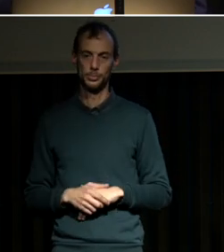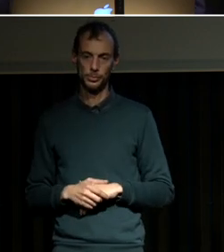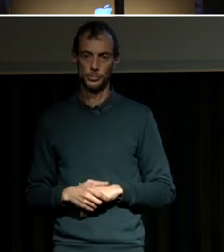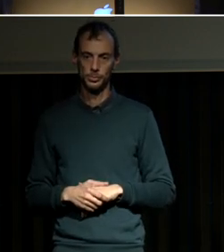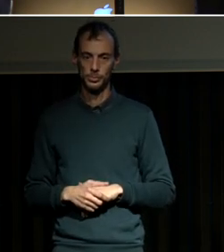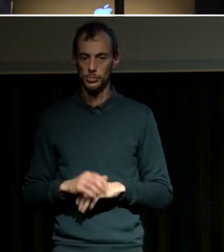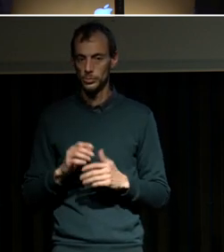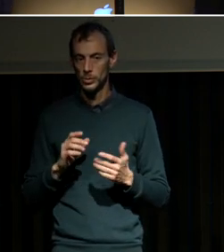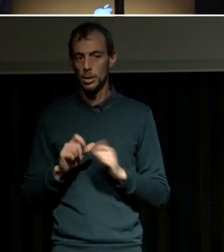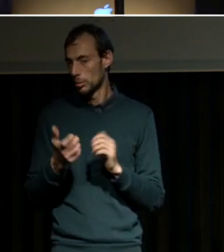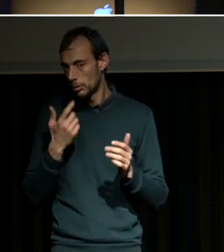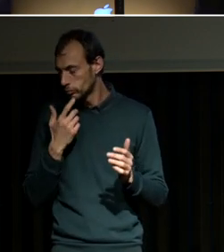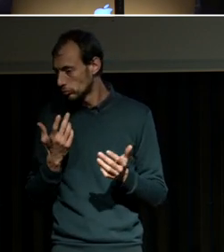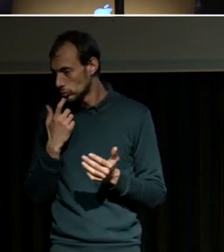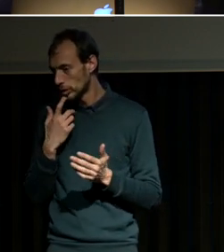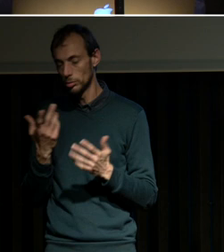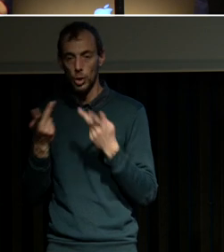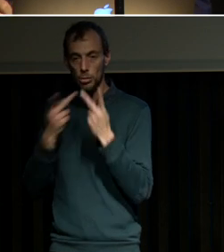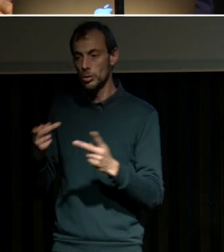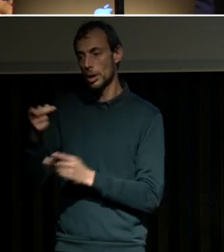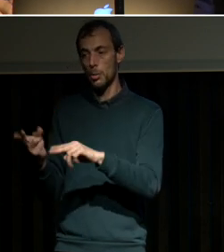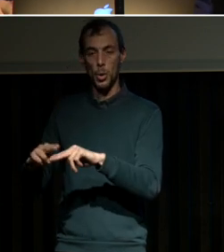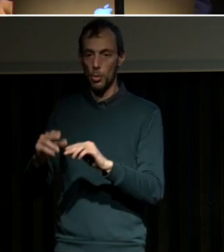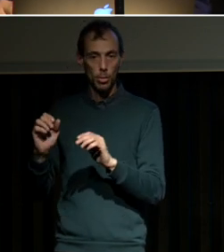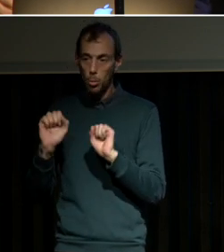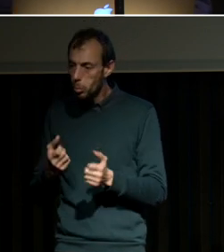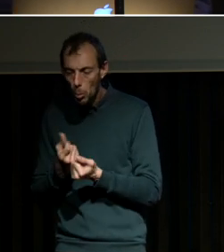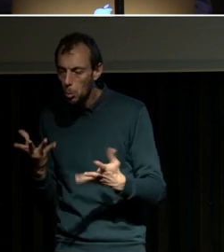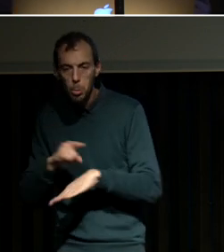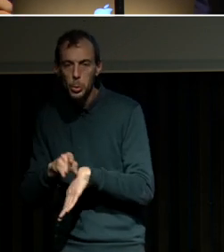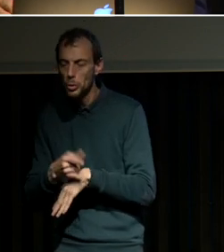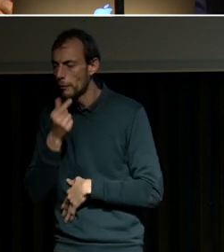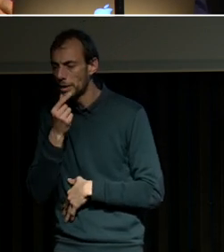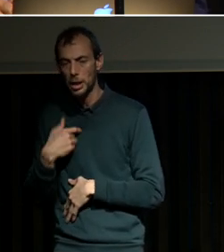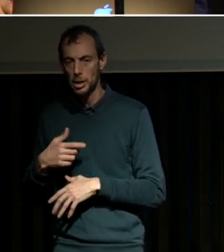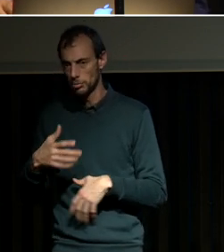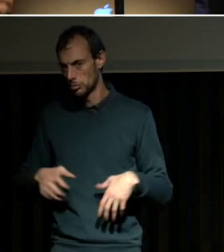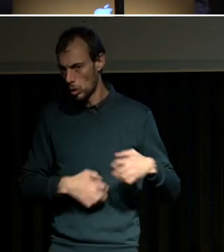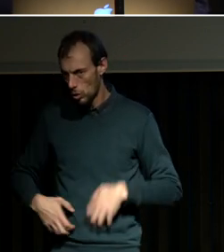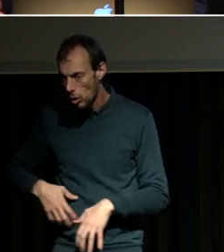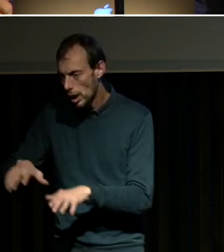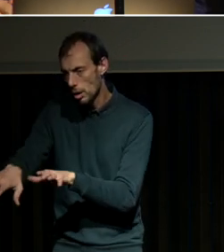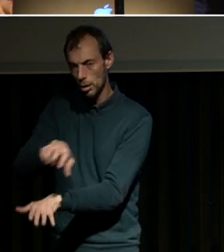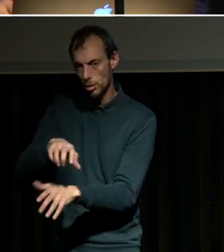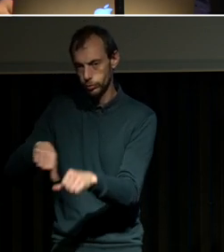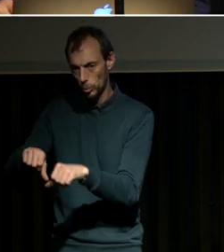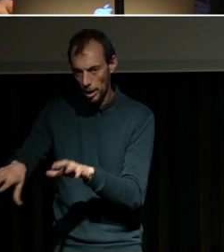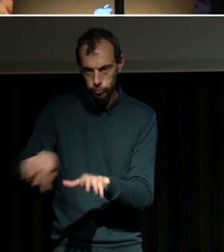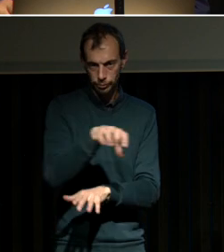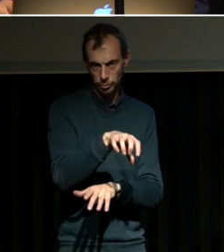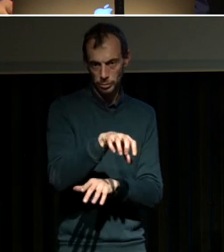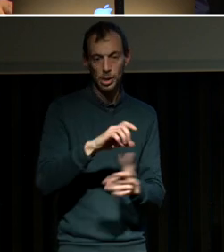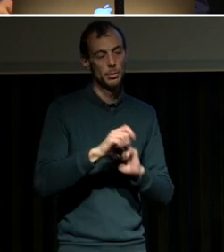mais pendant quelques heures encore, ces organes sont en parfait état pour pouvoir être greffés. C'est la raison pour laquelle ce sont ces donneurs qui sont principalement utilisés